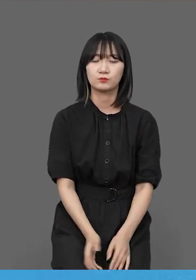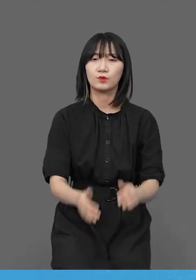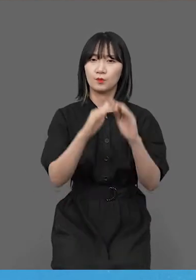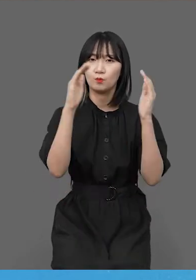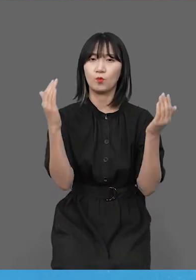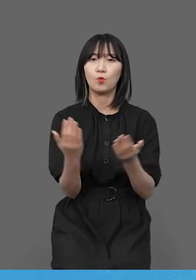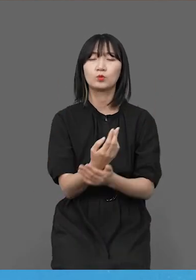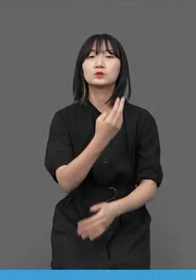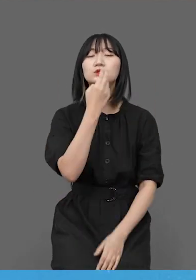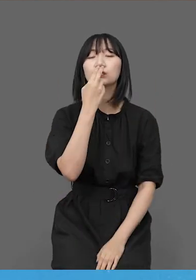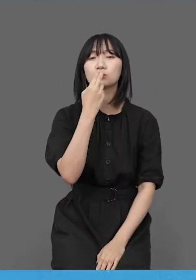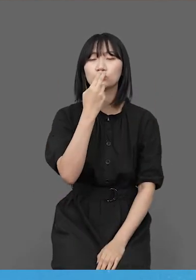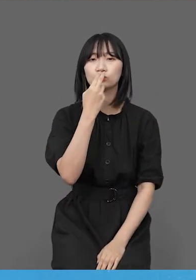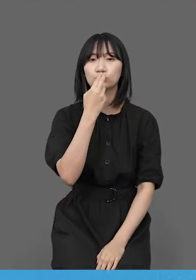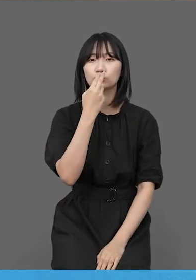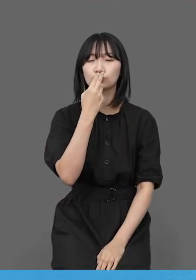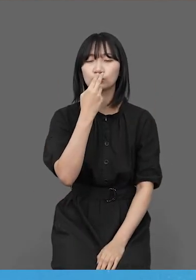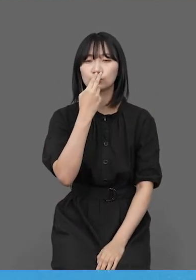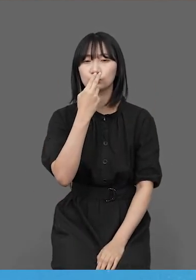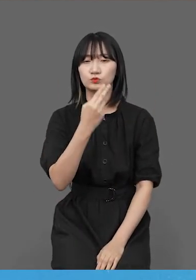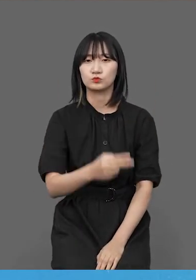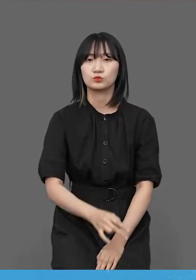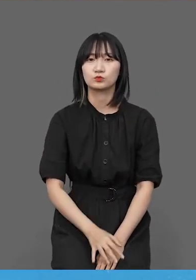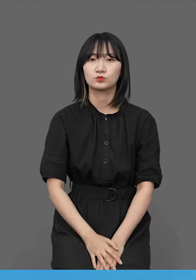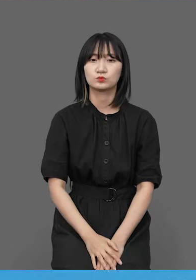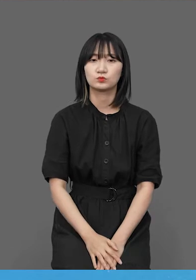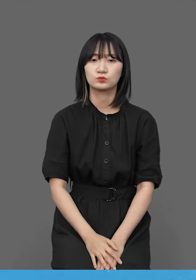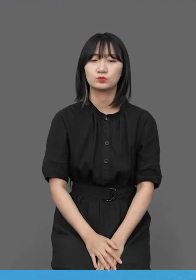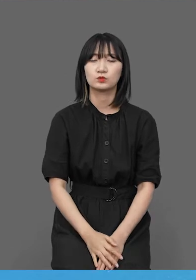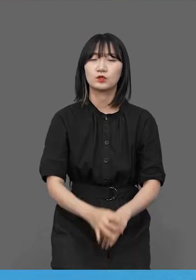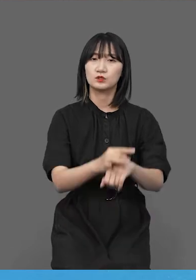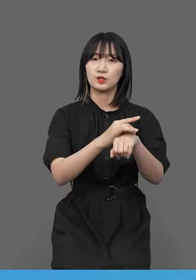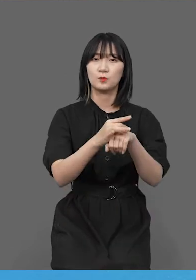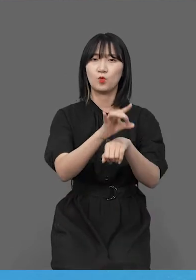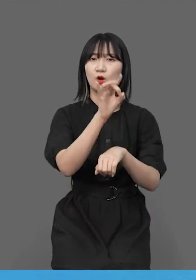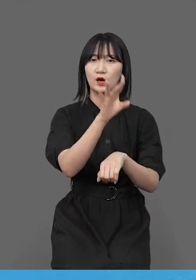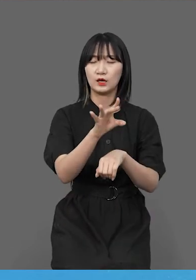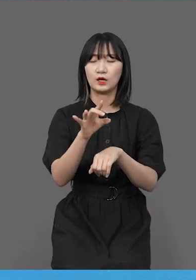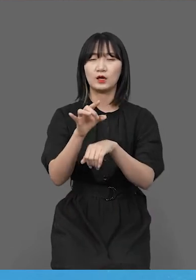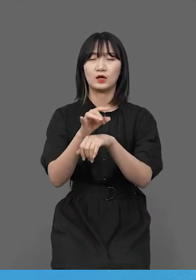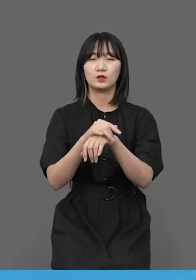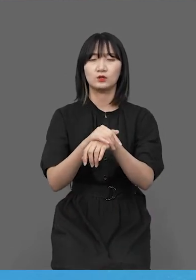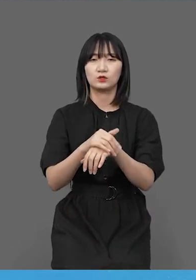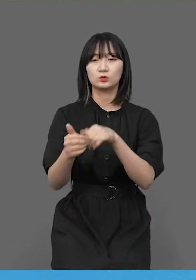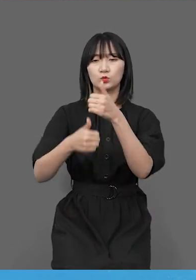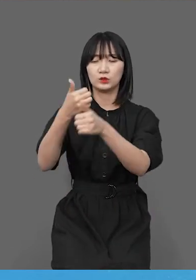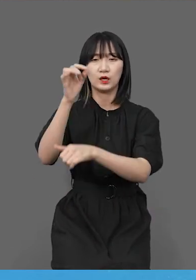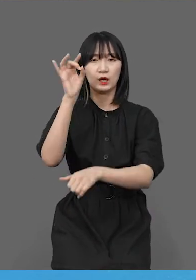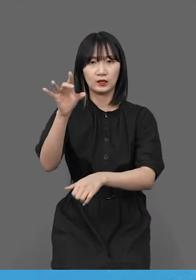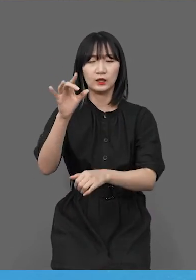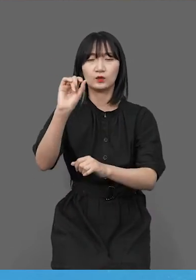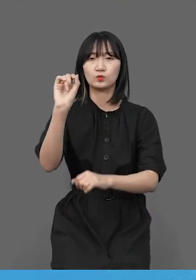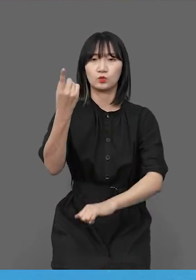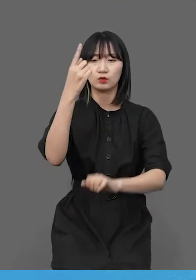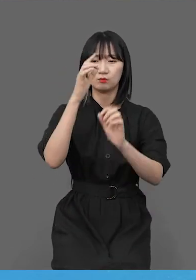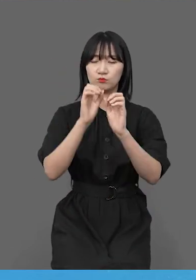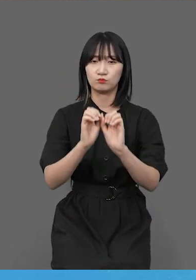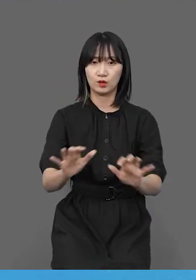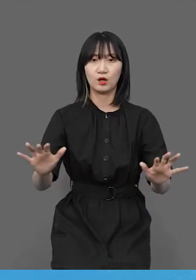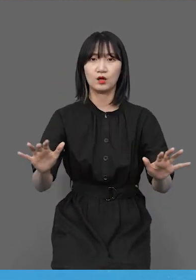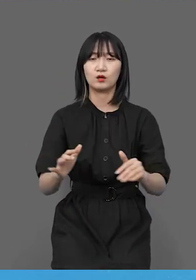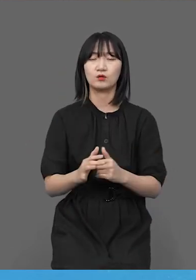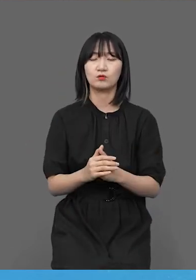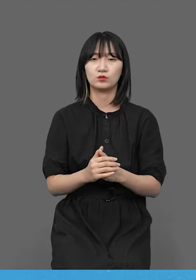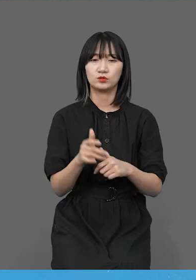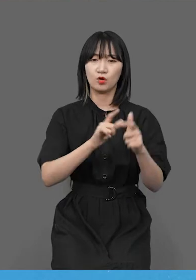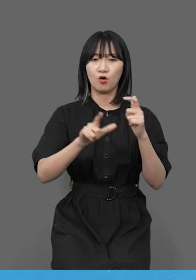모든 생물체들은 단세포 단일 조상에서부터 출발한 것이다. 그래서 거기서부터